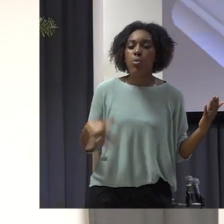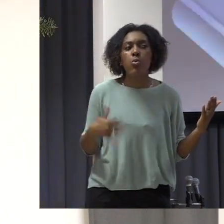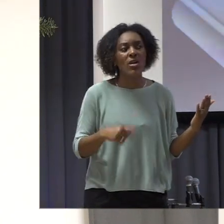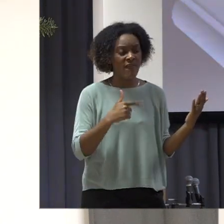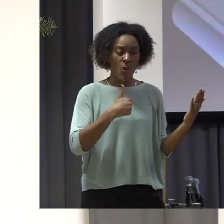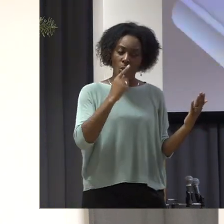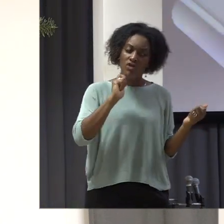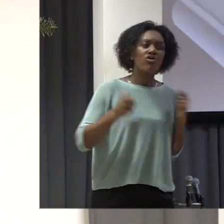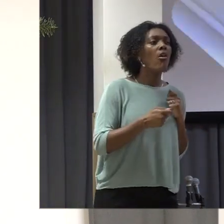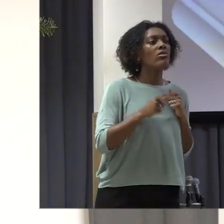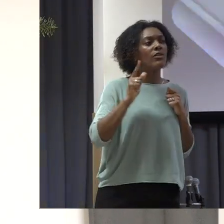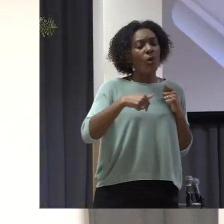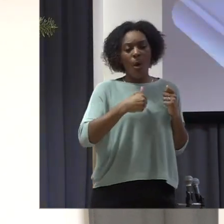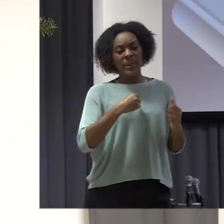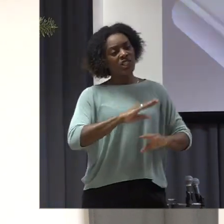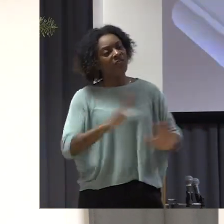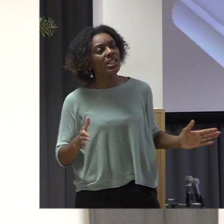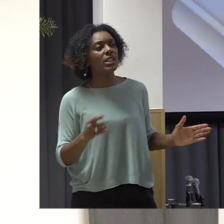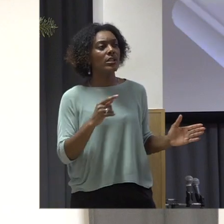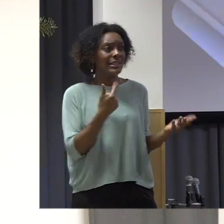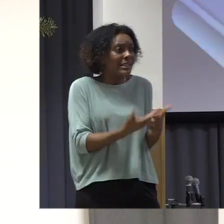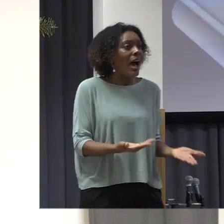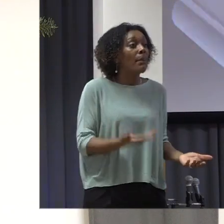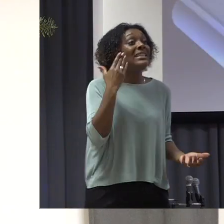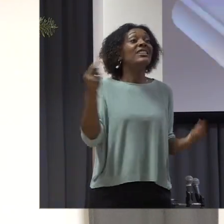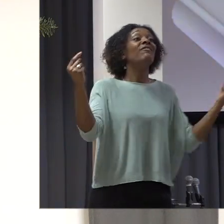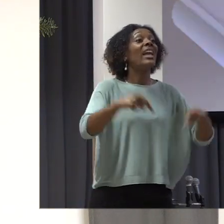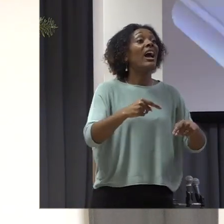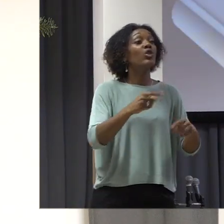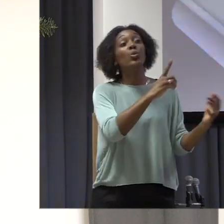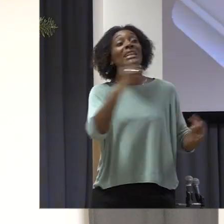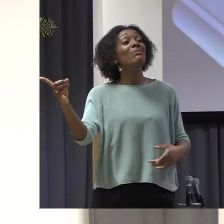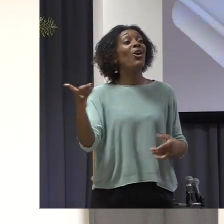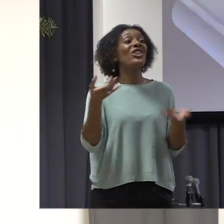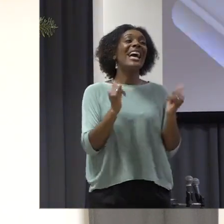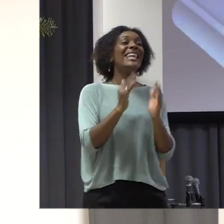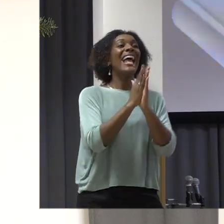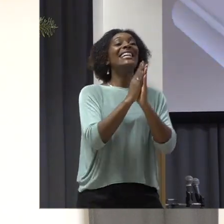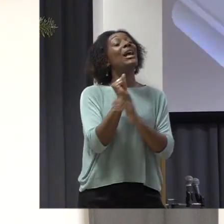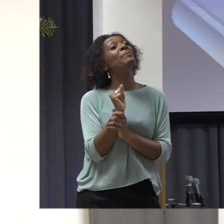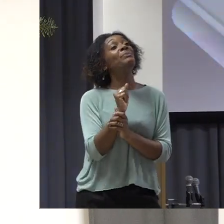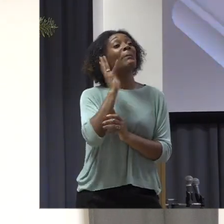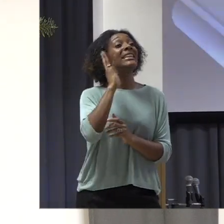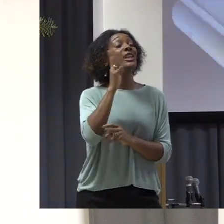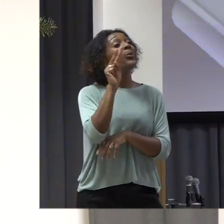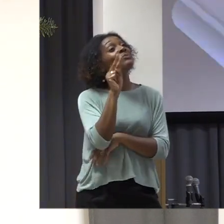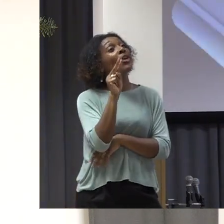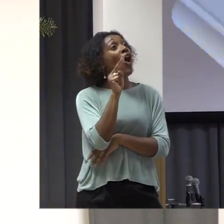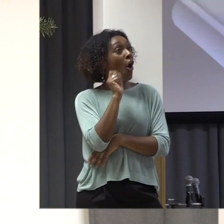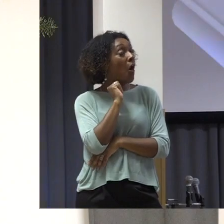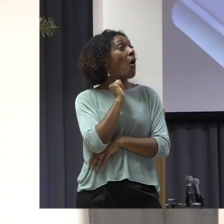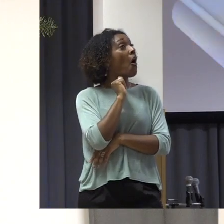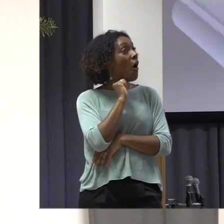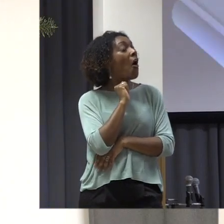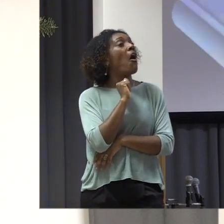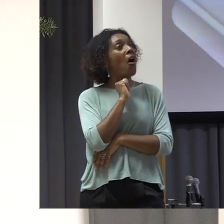position. Si le message que nous entendons à l'Église nous conforte dans notre comportement de tous les jours, dans la vie que